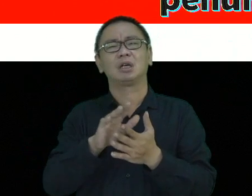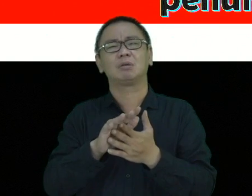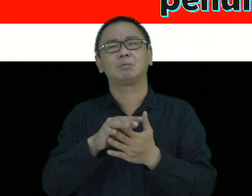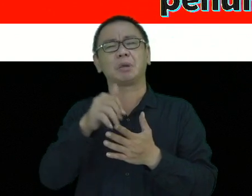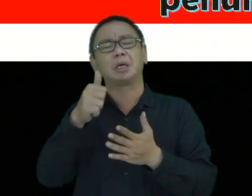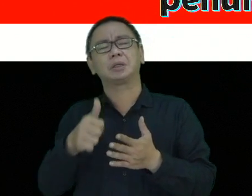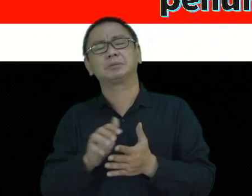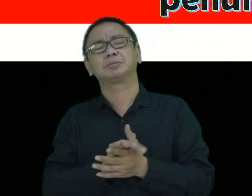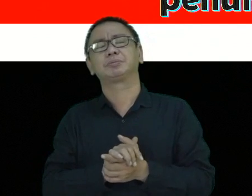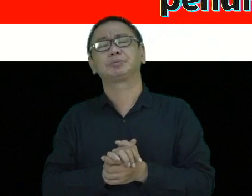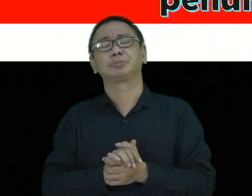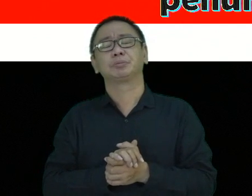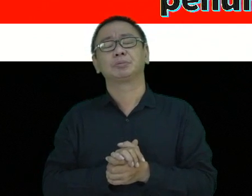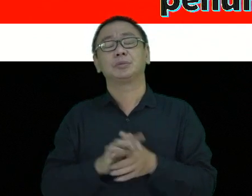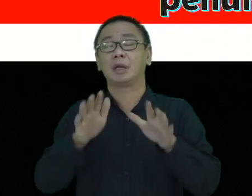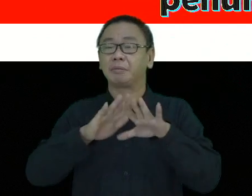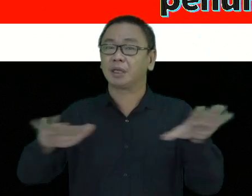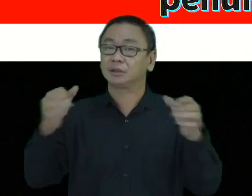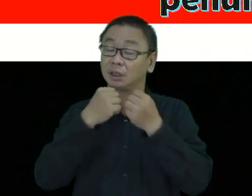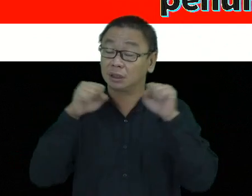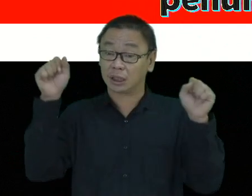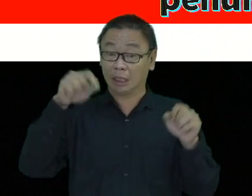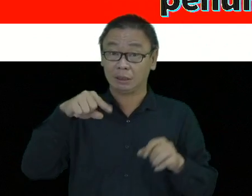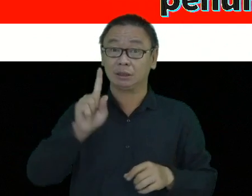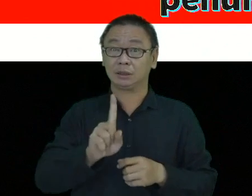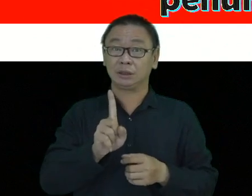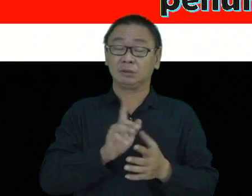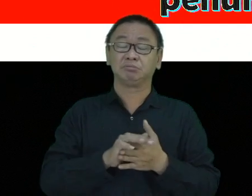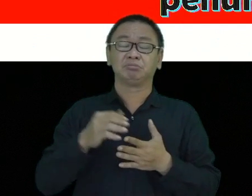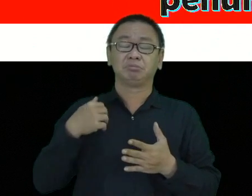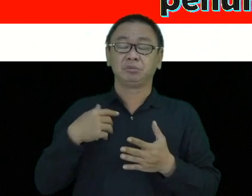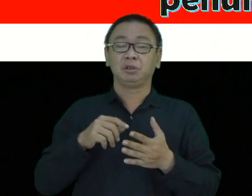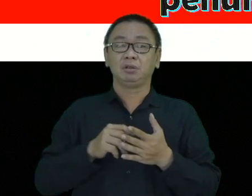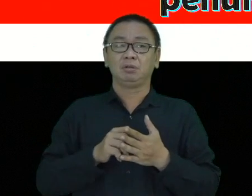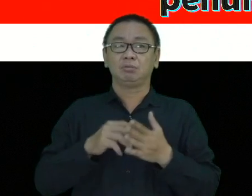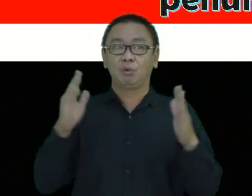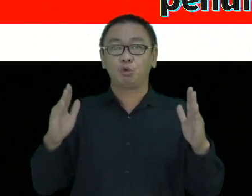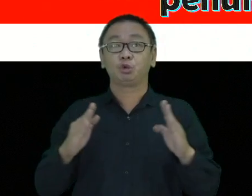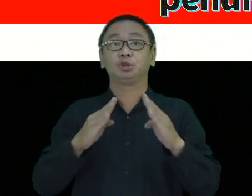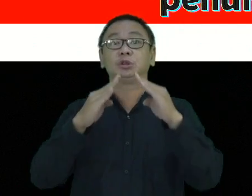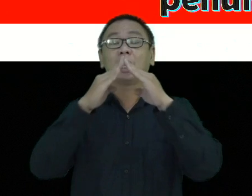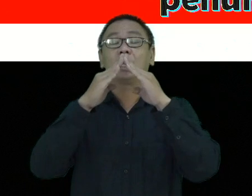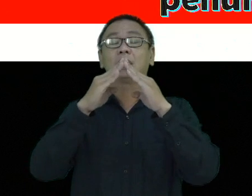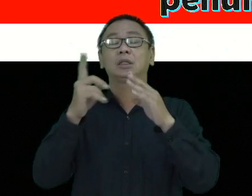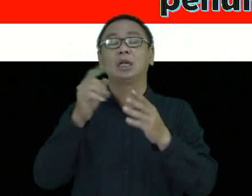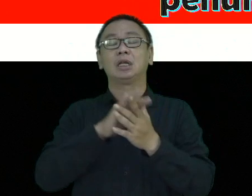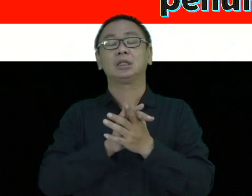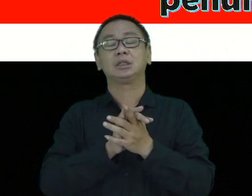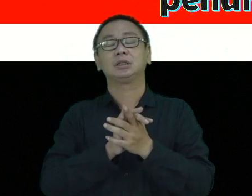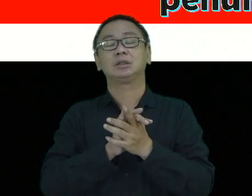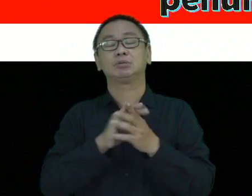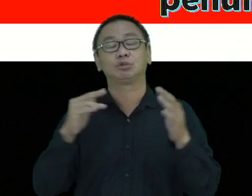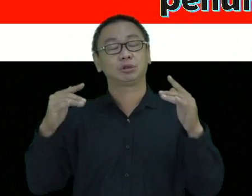dengan damai sejahtera ini sendiri adalah puncak dari kehidupan, yaitu